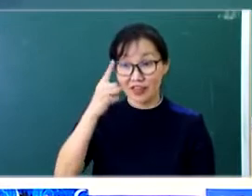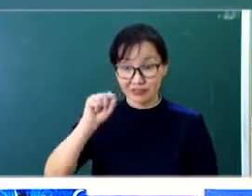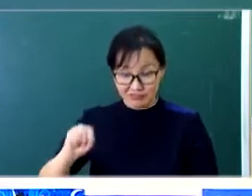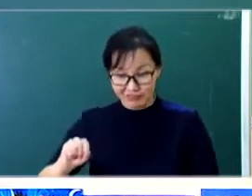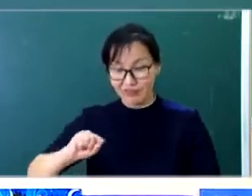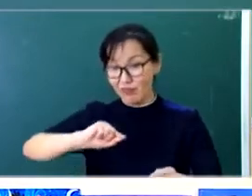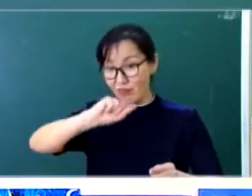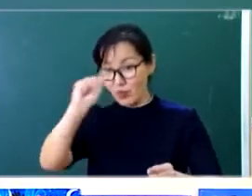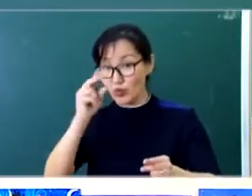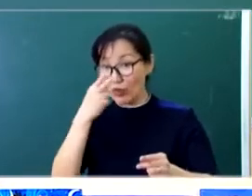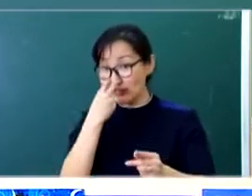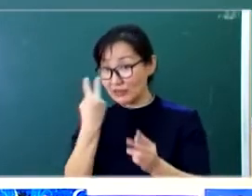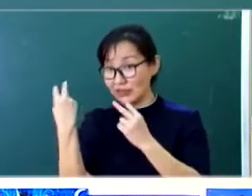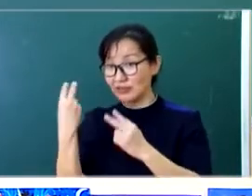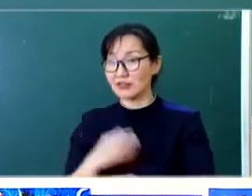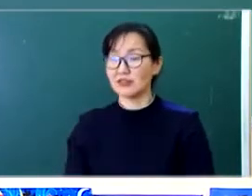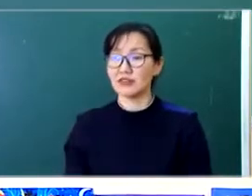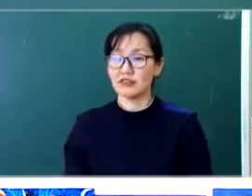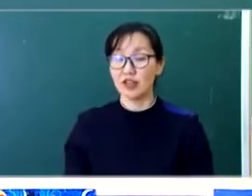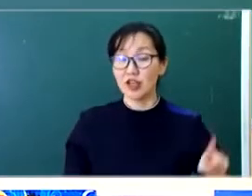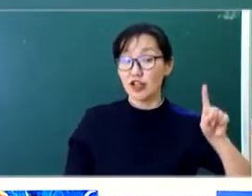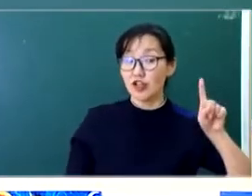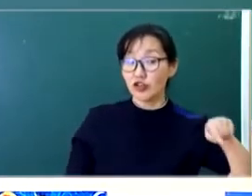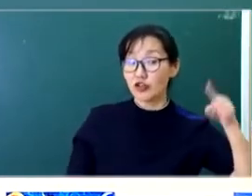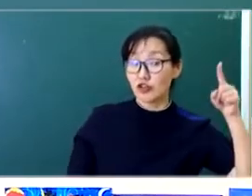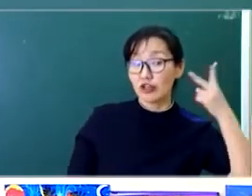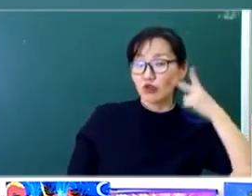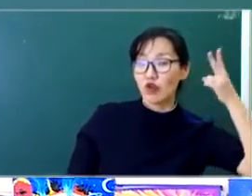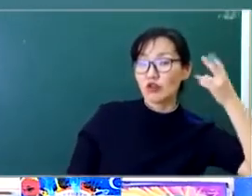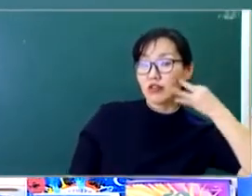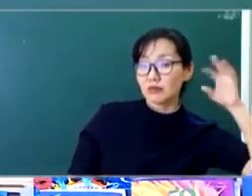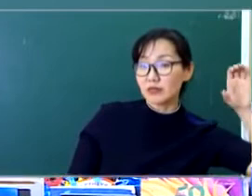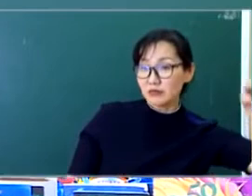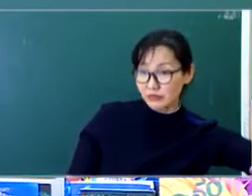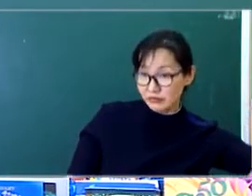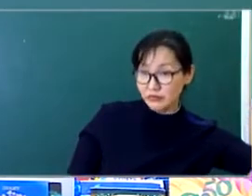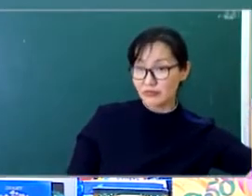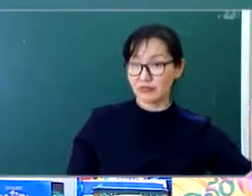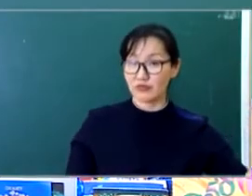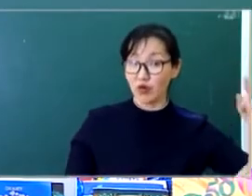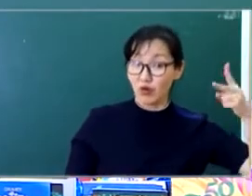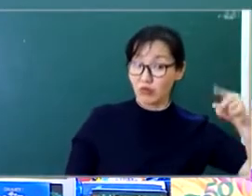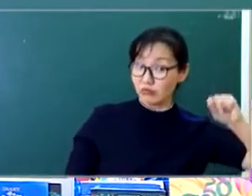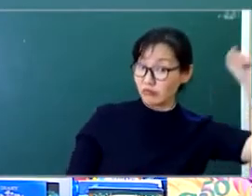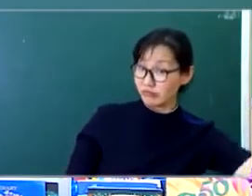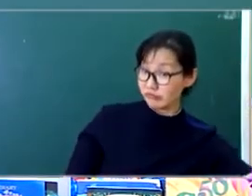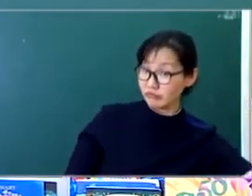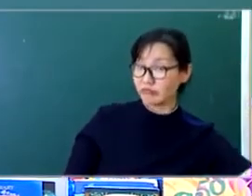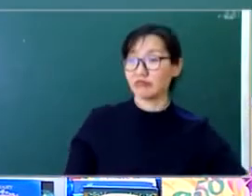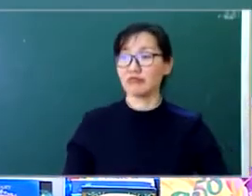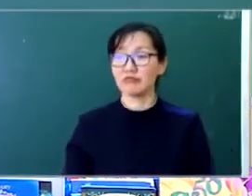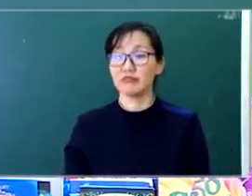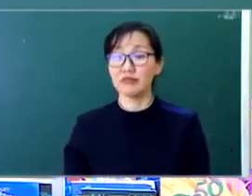ийм зайд байна. Алинд нь ойрхон байна вэ? 1/2 ойрхон байна. Тэгвэл